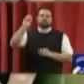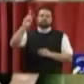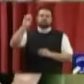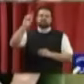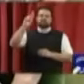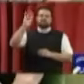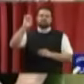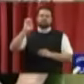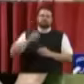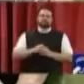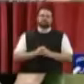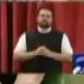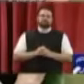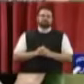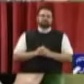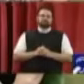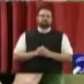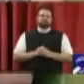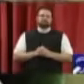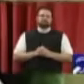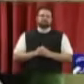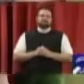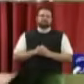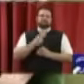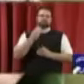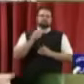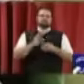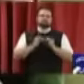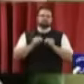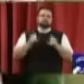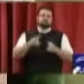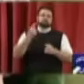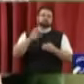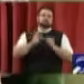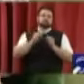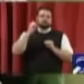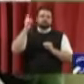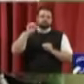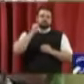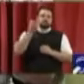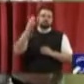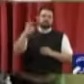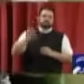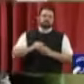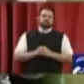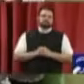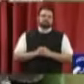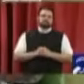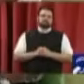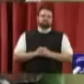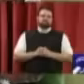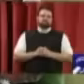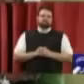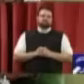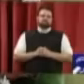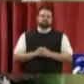cu tot auzeam eu pe Niculina, azi un proverb, mâine altă, mai aici vom vorbi